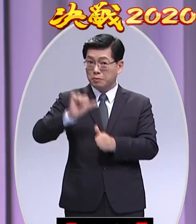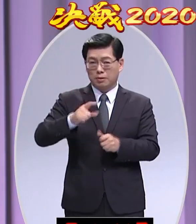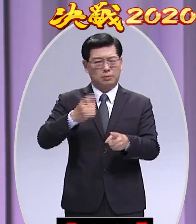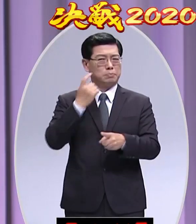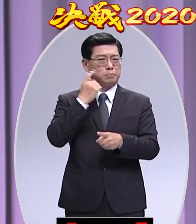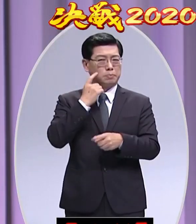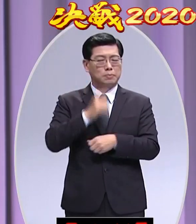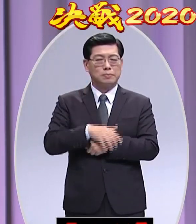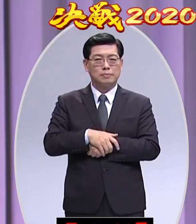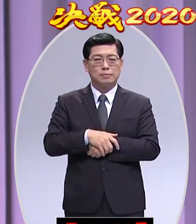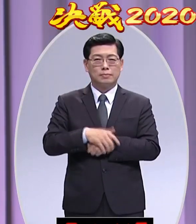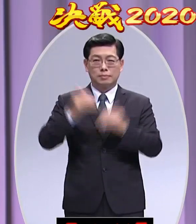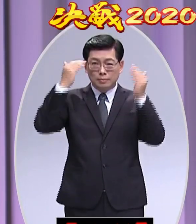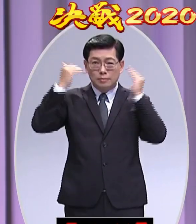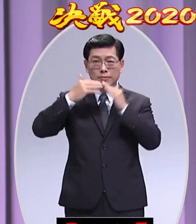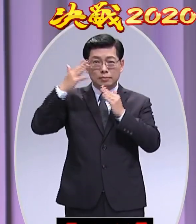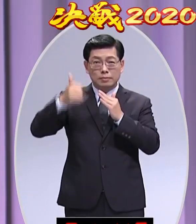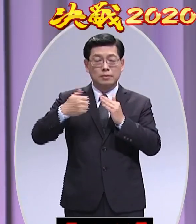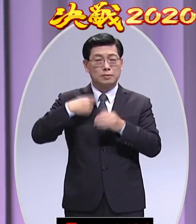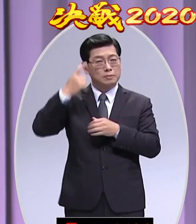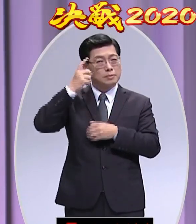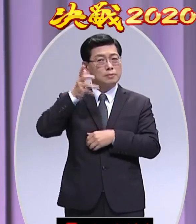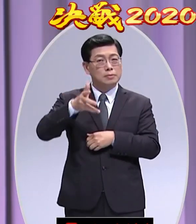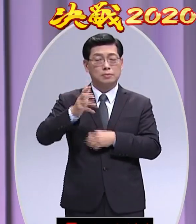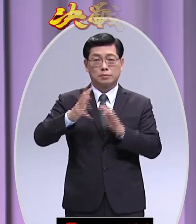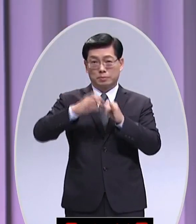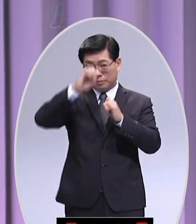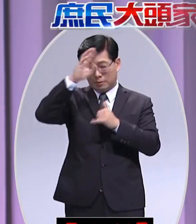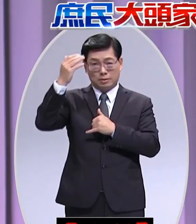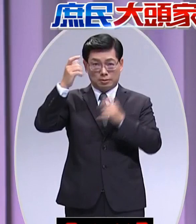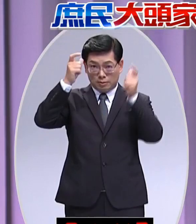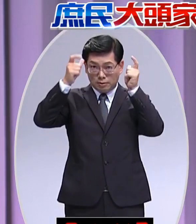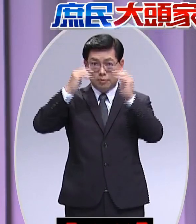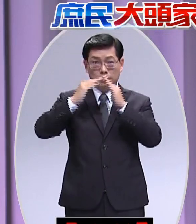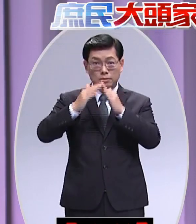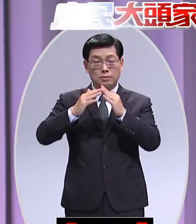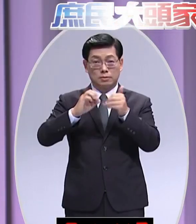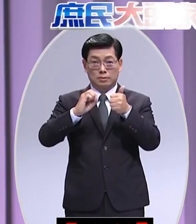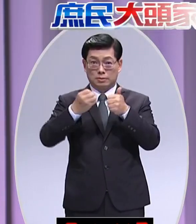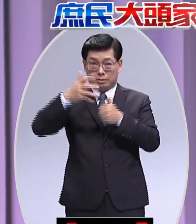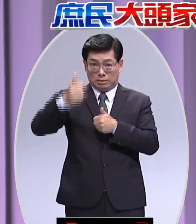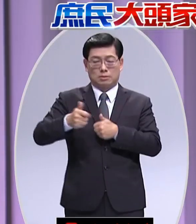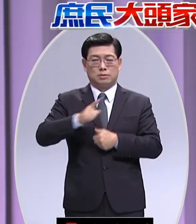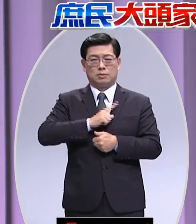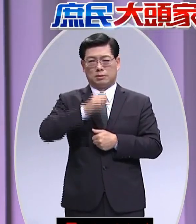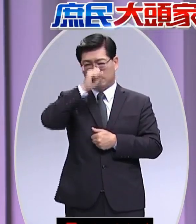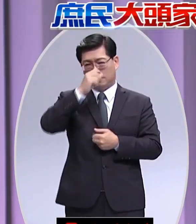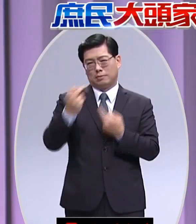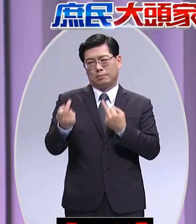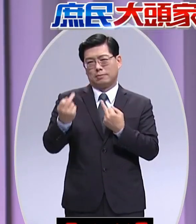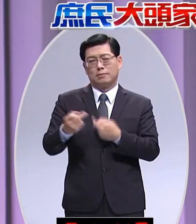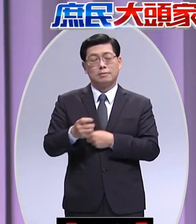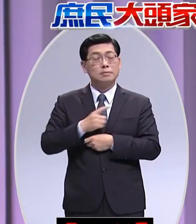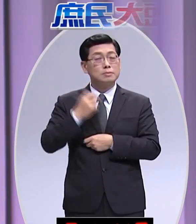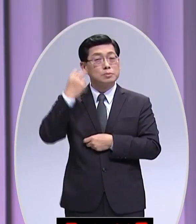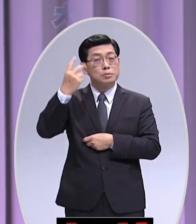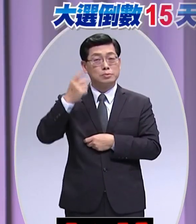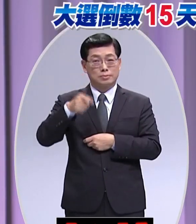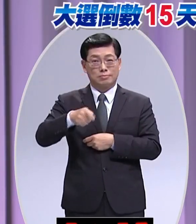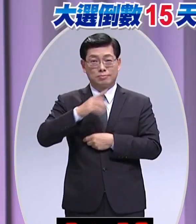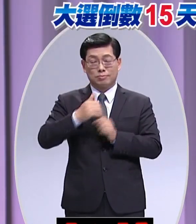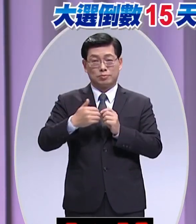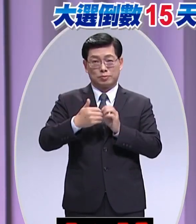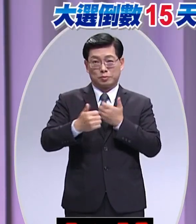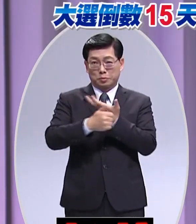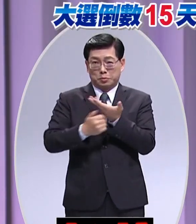息。韩市长，我倒是想问你，国民党的高雄市的议长也算是你的好兄弟，他觉得毒品防治